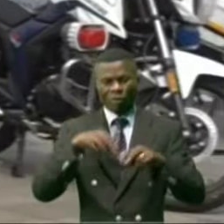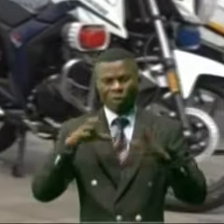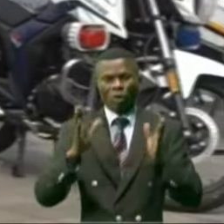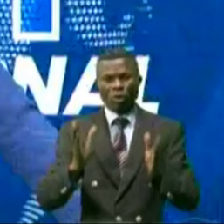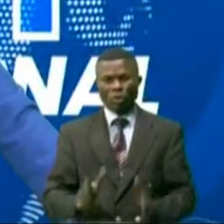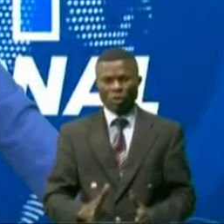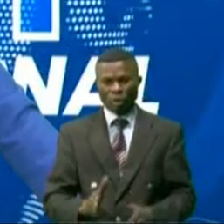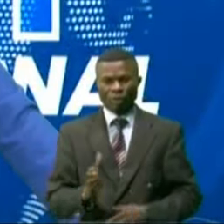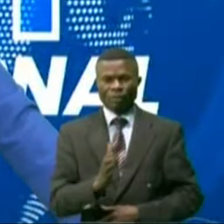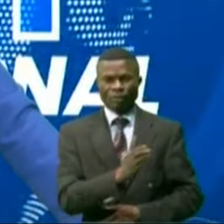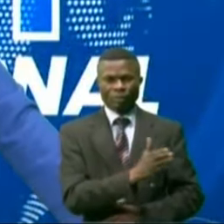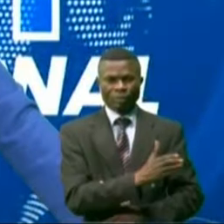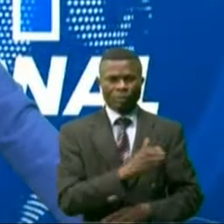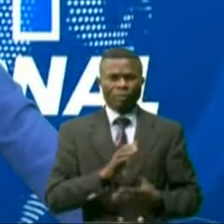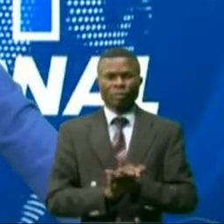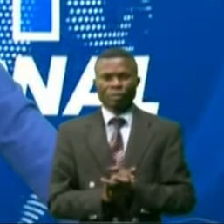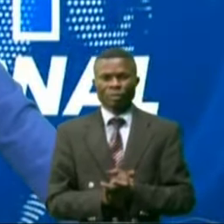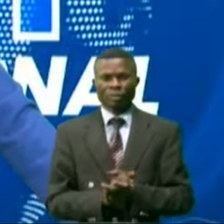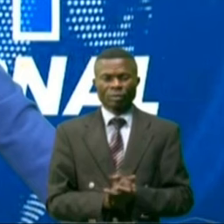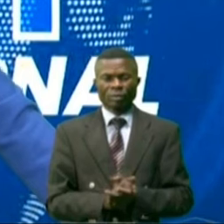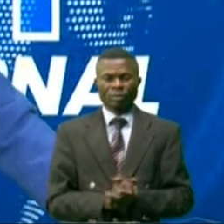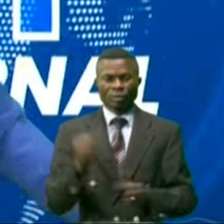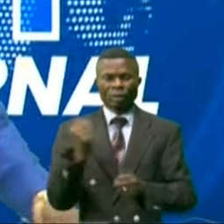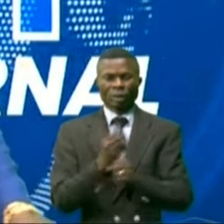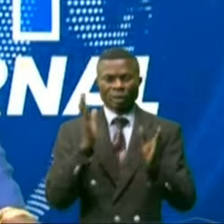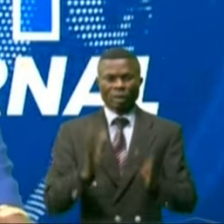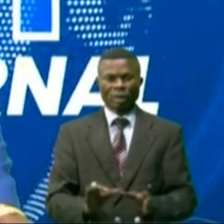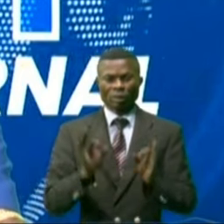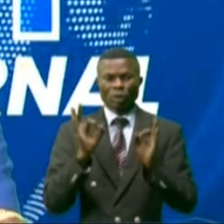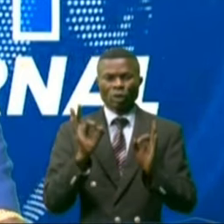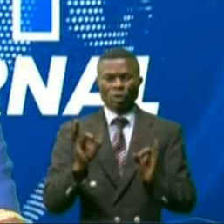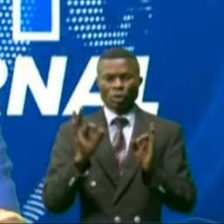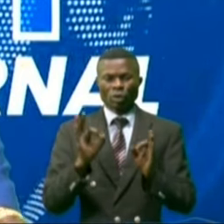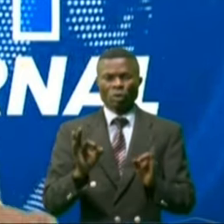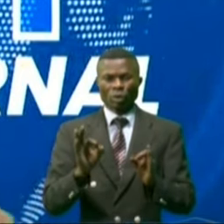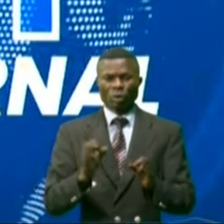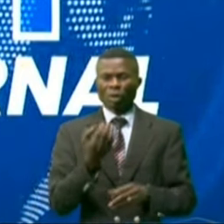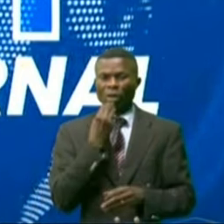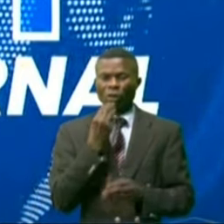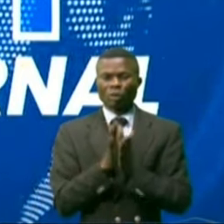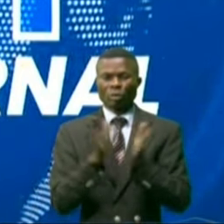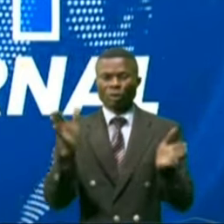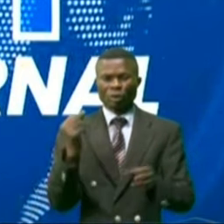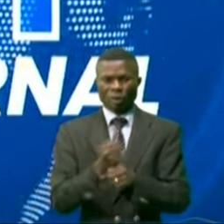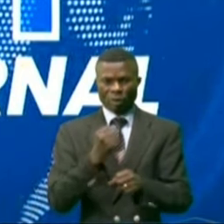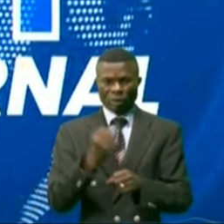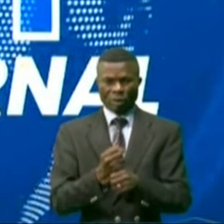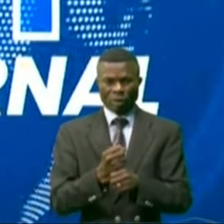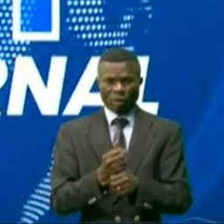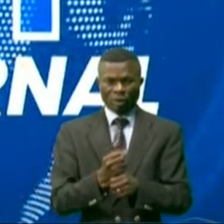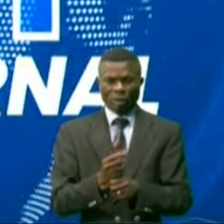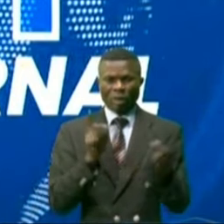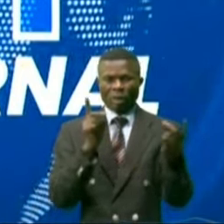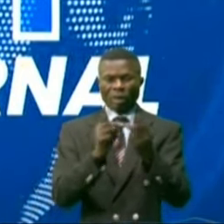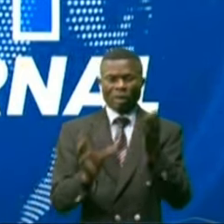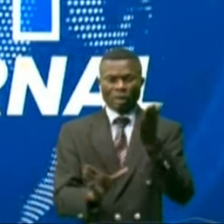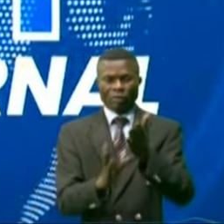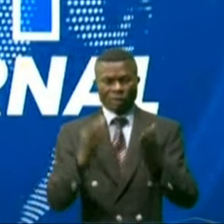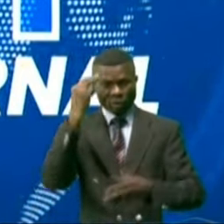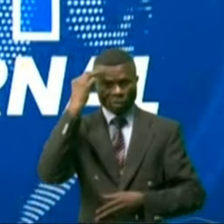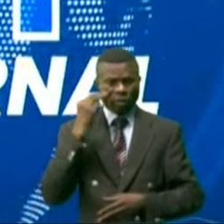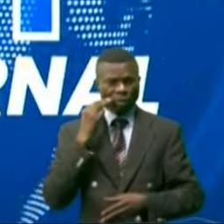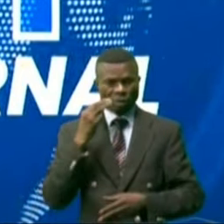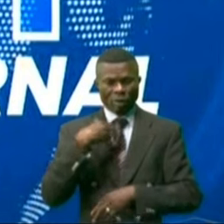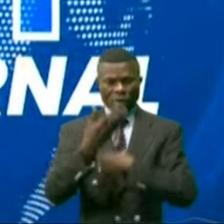congolaise. Et puis le personnel nouvellement recruté de l'inspection générale de travail était en face du vice-premier ministre, ministre